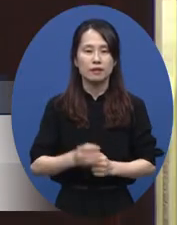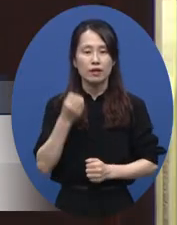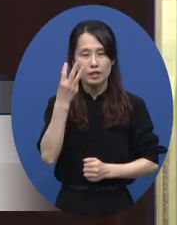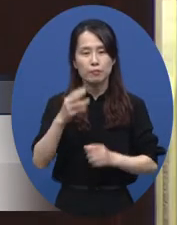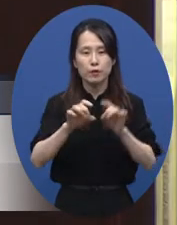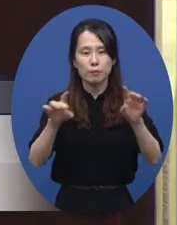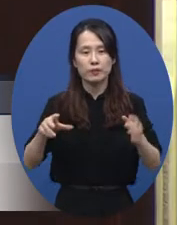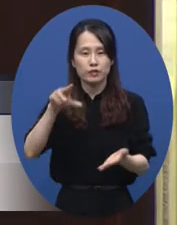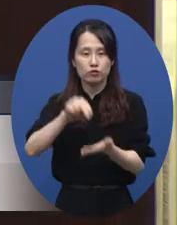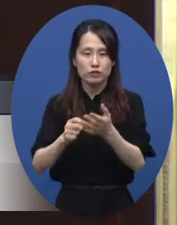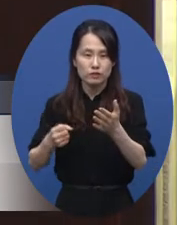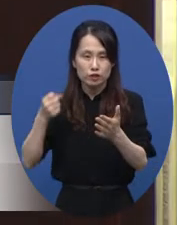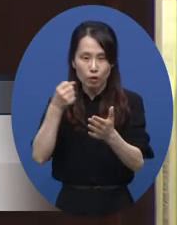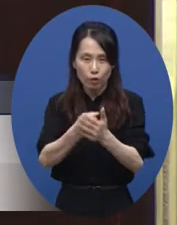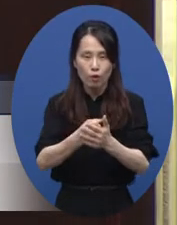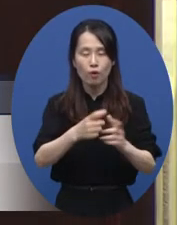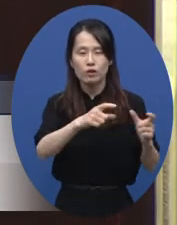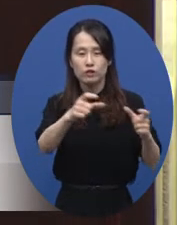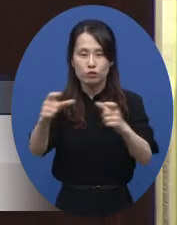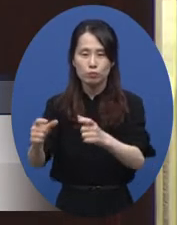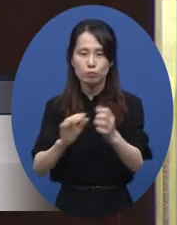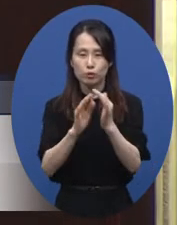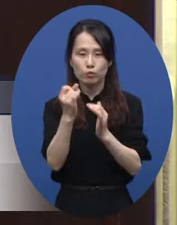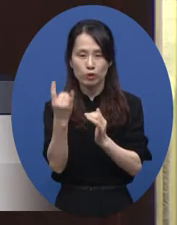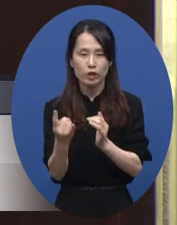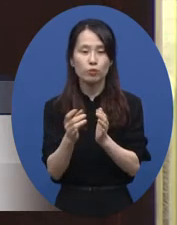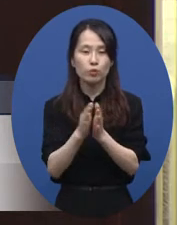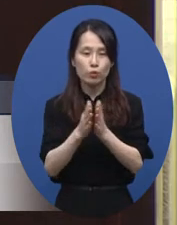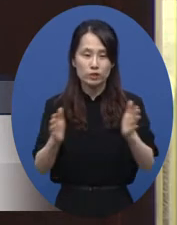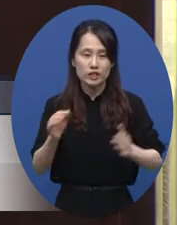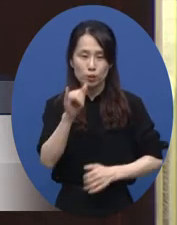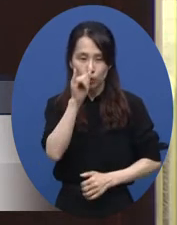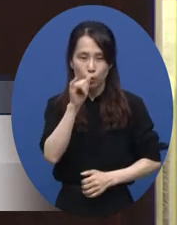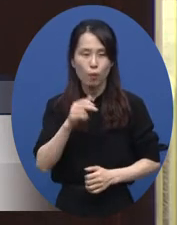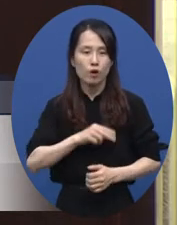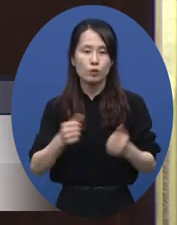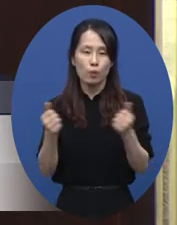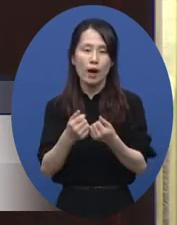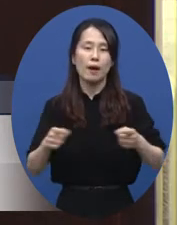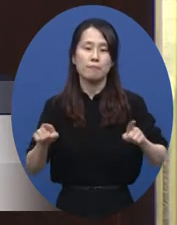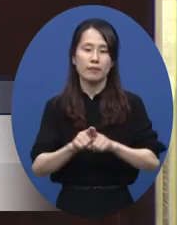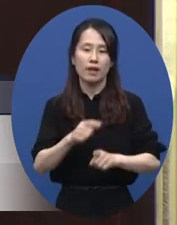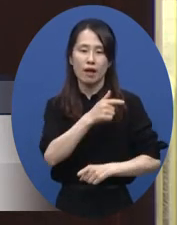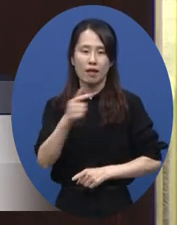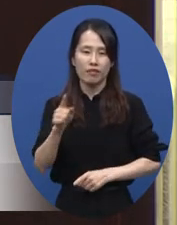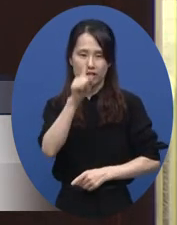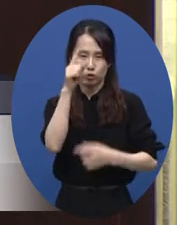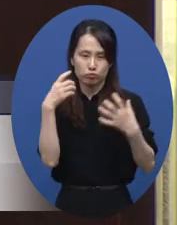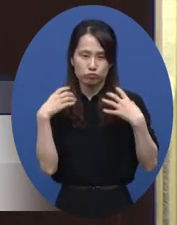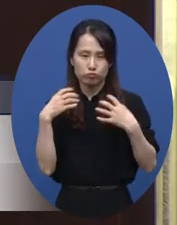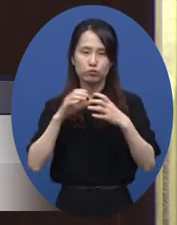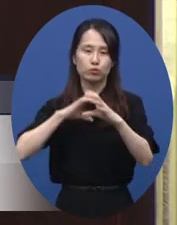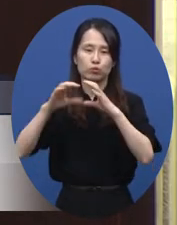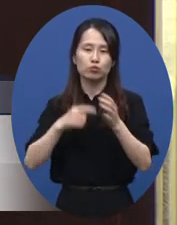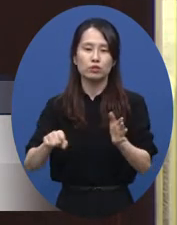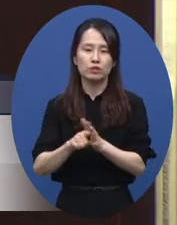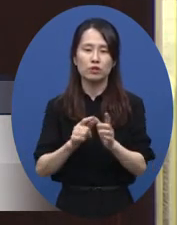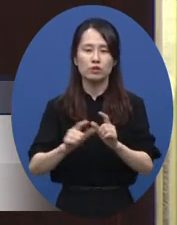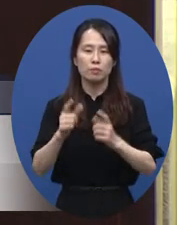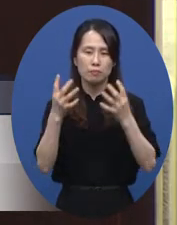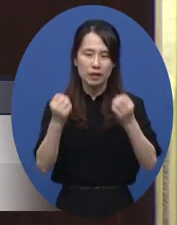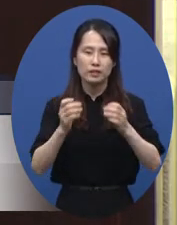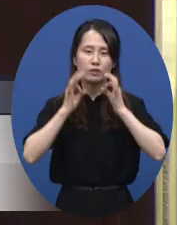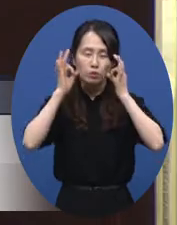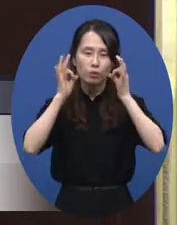과제를 선정하고 또 권역별로 터 를 개최하고 또 어야 함께 대정부 소통을